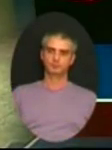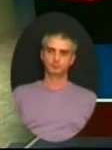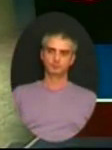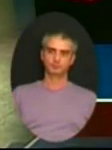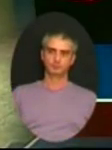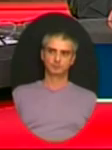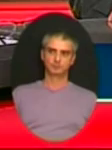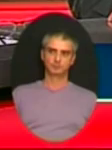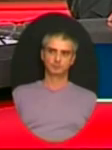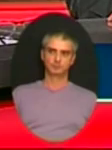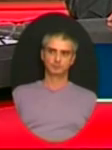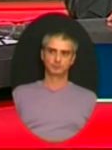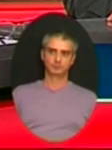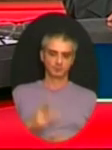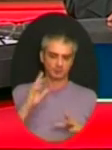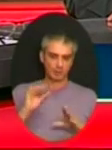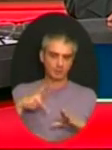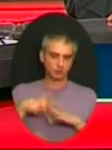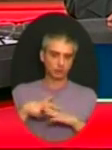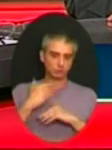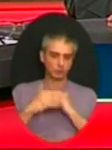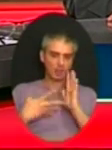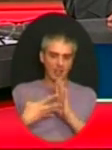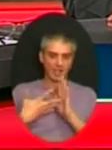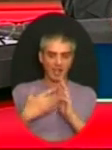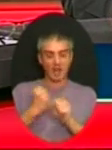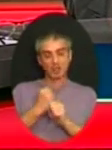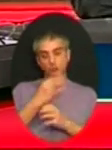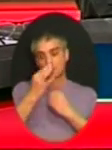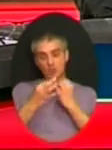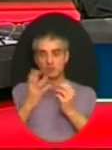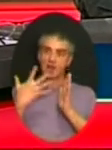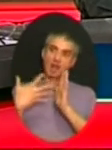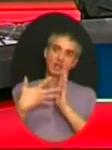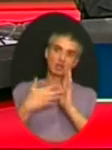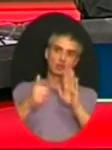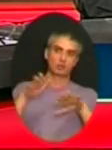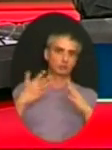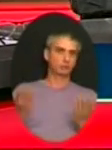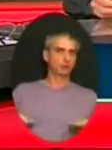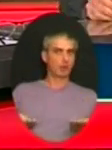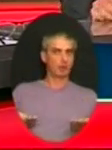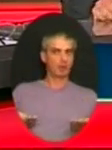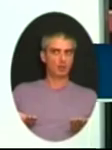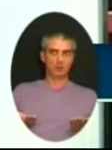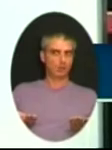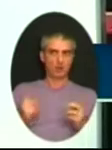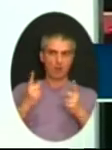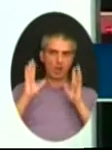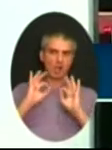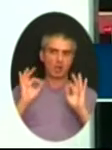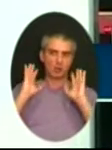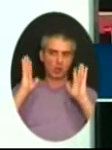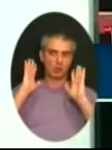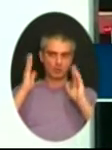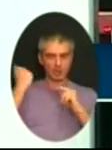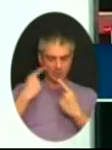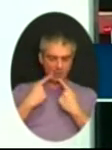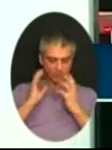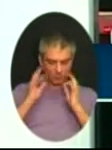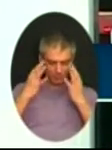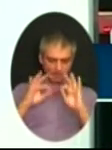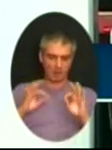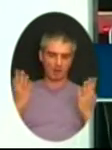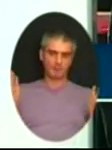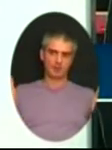החקירה. זה ממש שיבוש הליך החקירה לעשות דיון על חקירות ראש הממשלה. נו באמת, לא קרה כלום היום מהדיון, הוא היה דיון מאוד